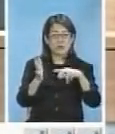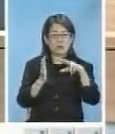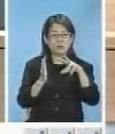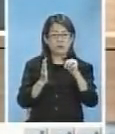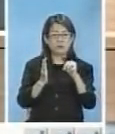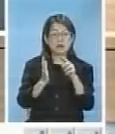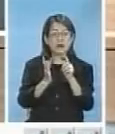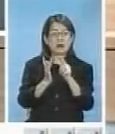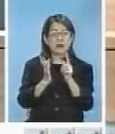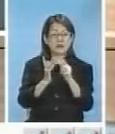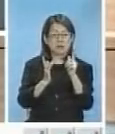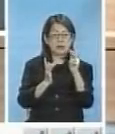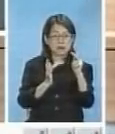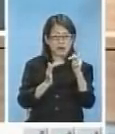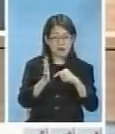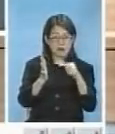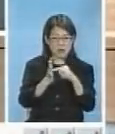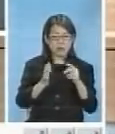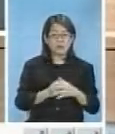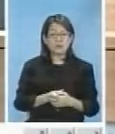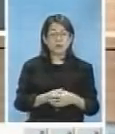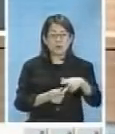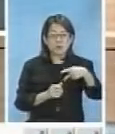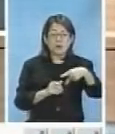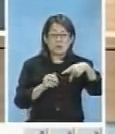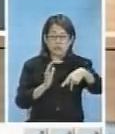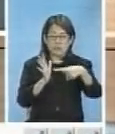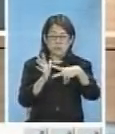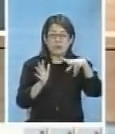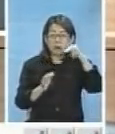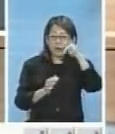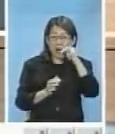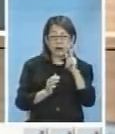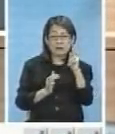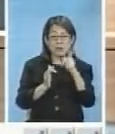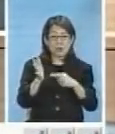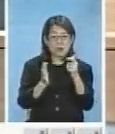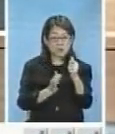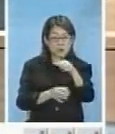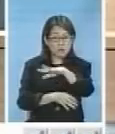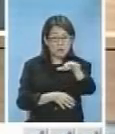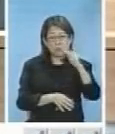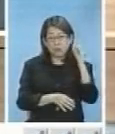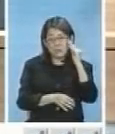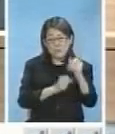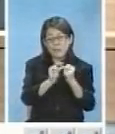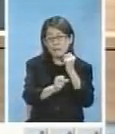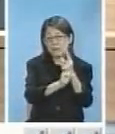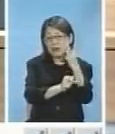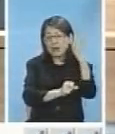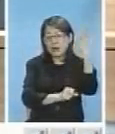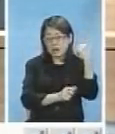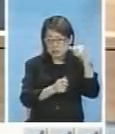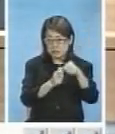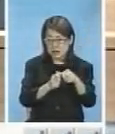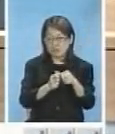ำก้อภูน้ำก้อหลายท่านคงทราบและเคยได้ยินข่าวครับเมื่อหลายปีที่ผ่านมาพี่น้องของผมสูญเสีย